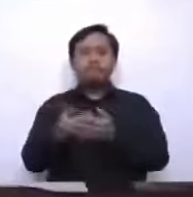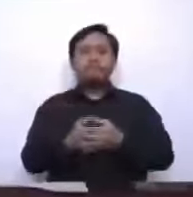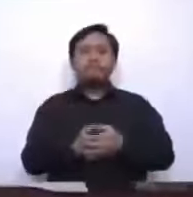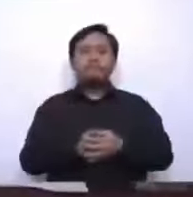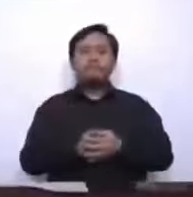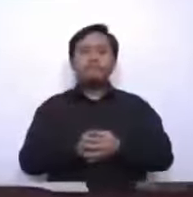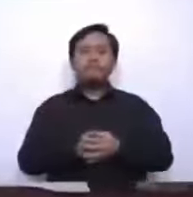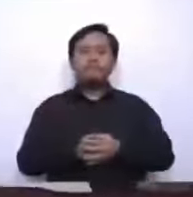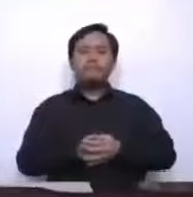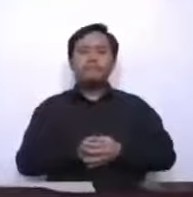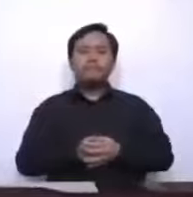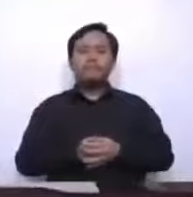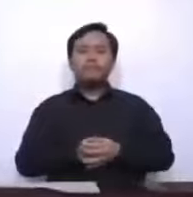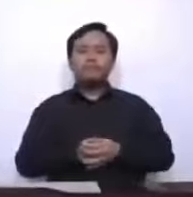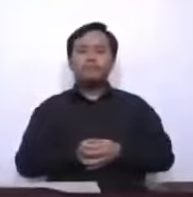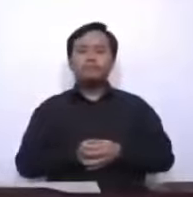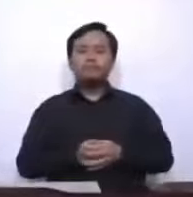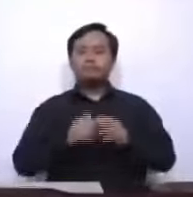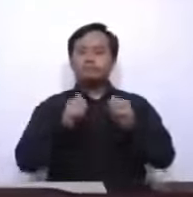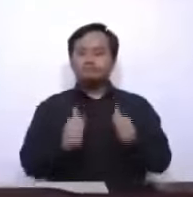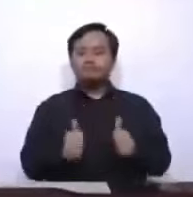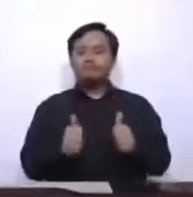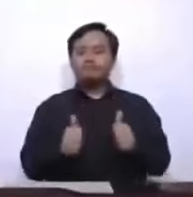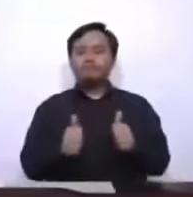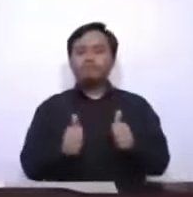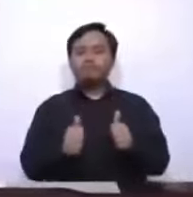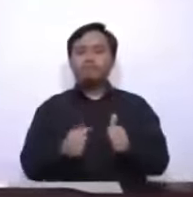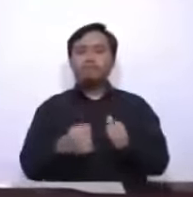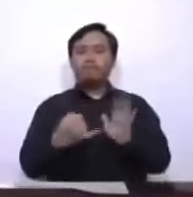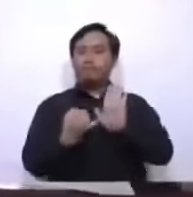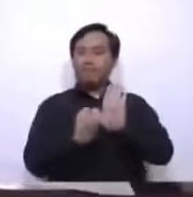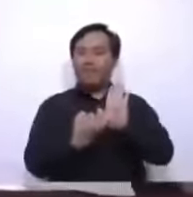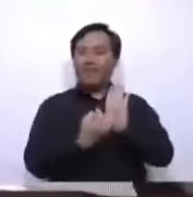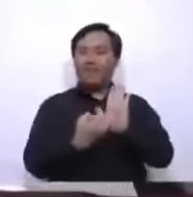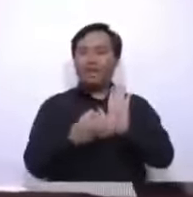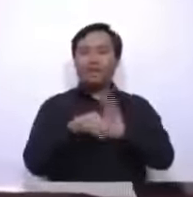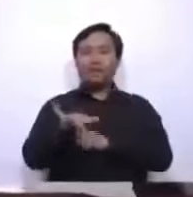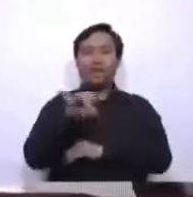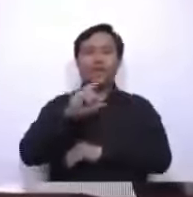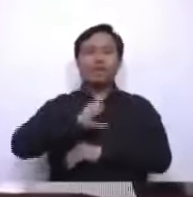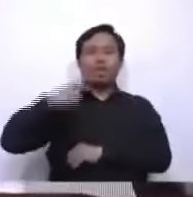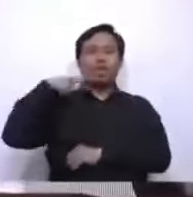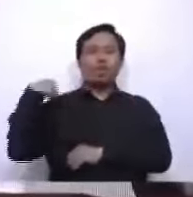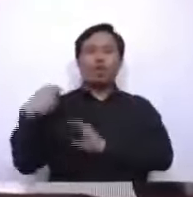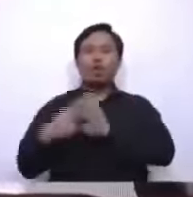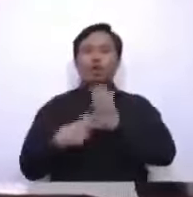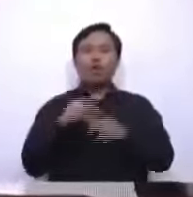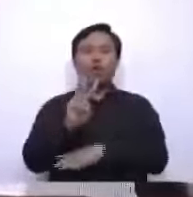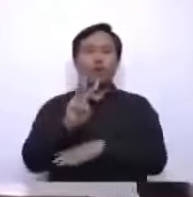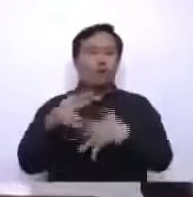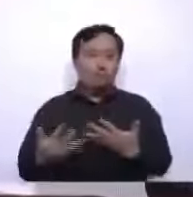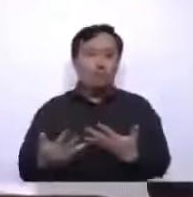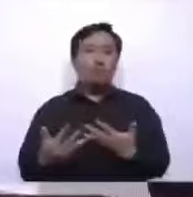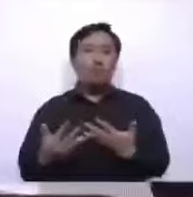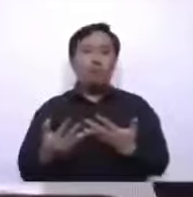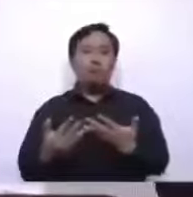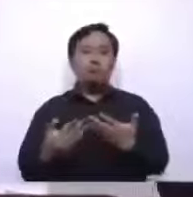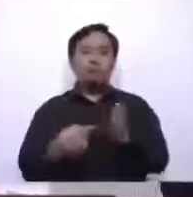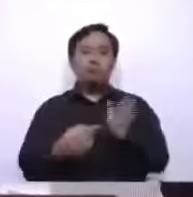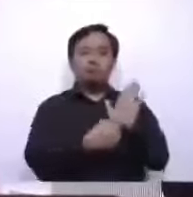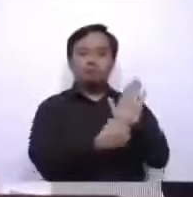meja, silakan. Baik, ini dia indikator yang dipilih oleh Cagub nomor urut 3.